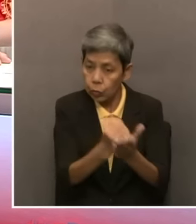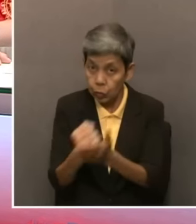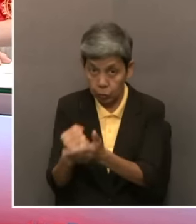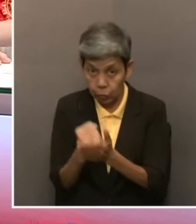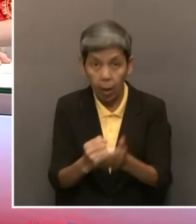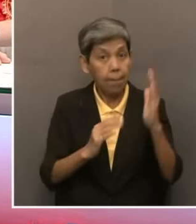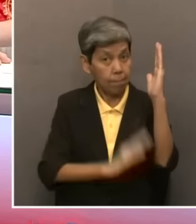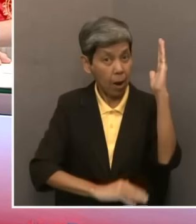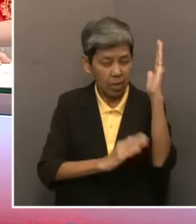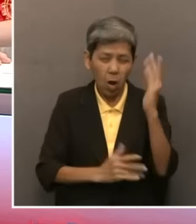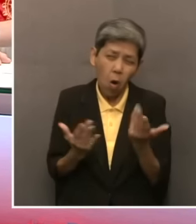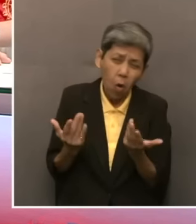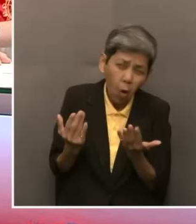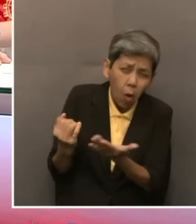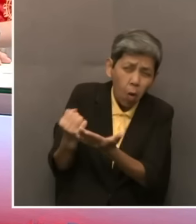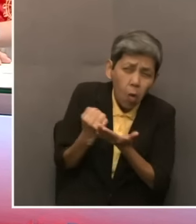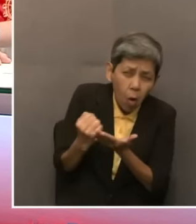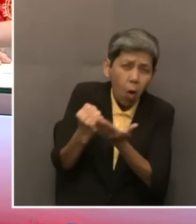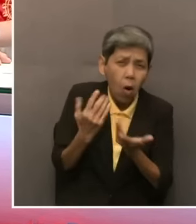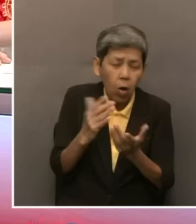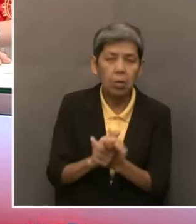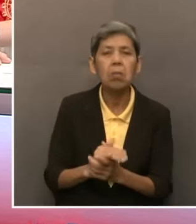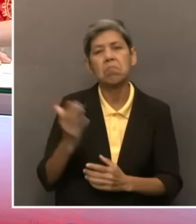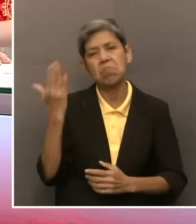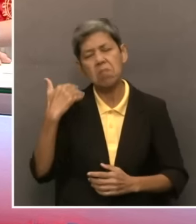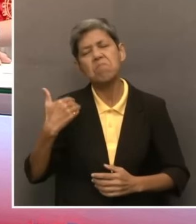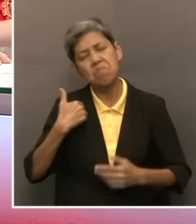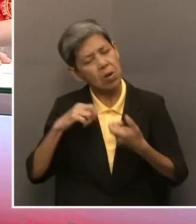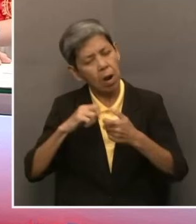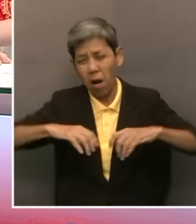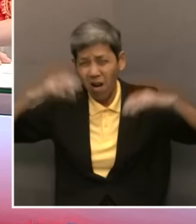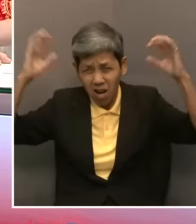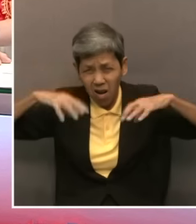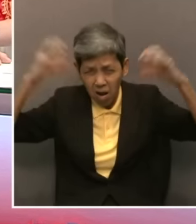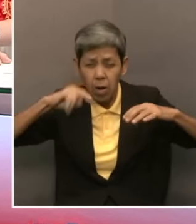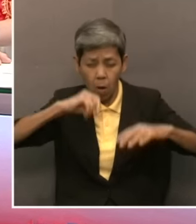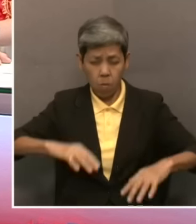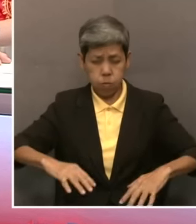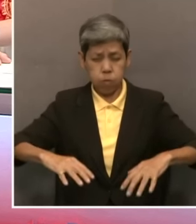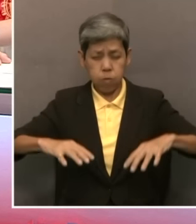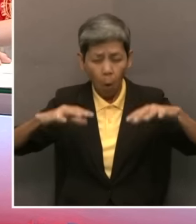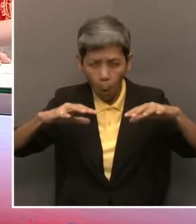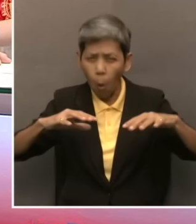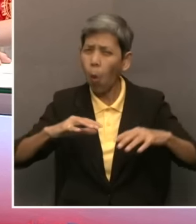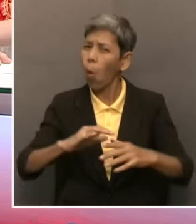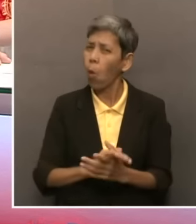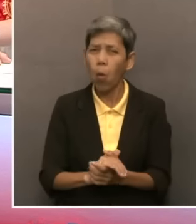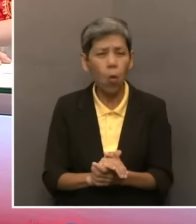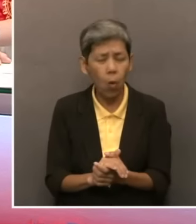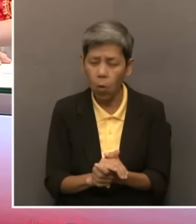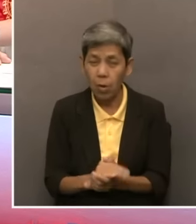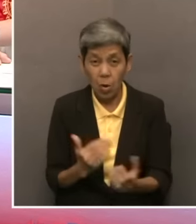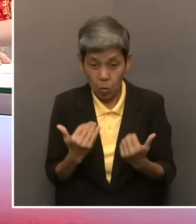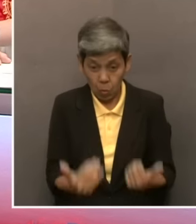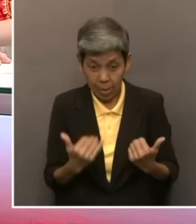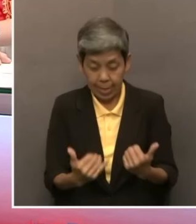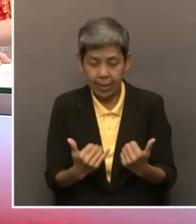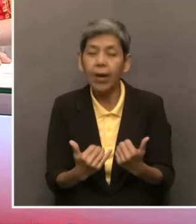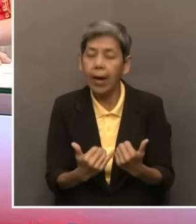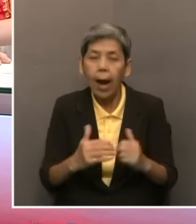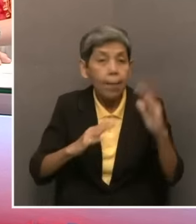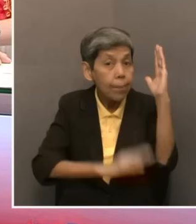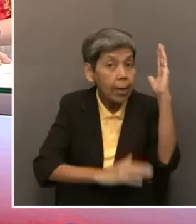น้องภาคใต้ก็คงรอคอยกันอยู่นะเพราะช่วงที่ผ่านมาเนี่ยเกิดเหตุฝนตกหนักน้ำท่วมหนักในรอบหลายสิบปีเลยแม้ว่าวันนี้หลายจุดสถ